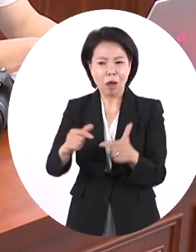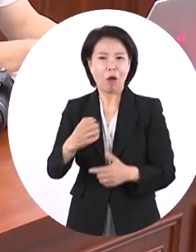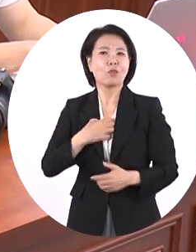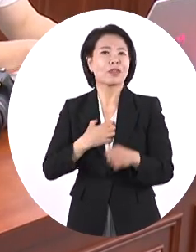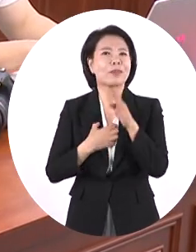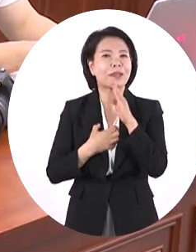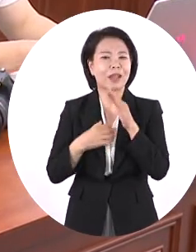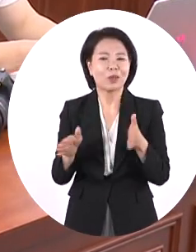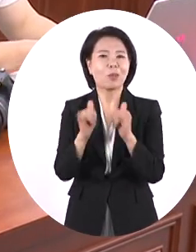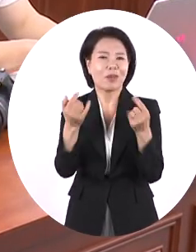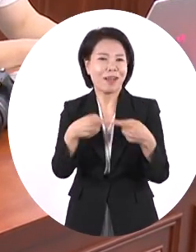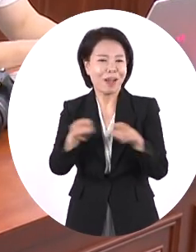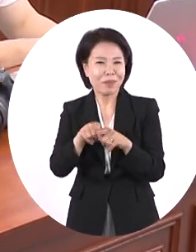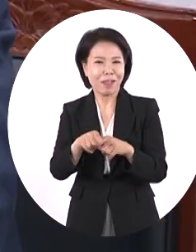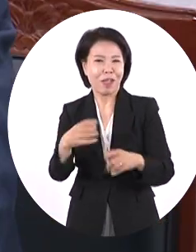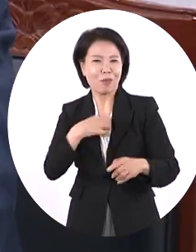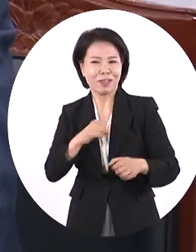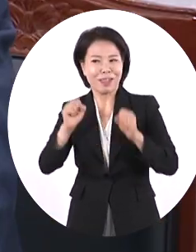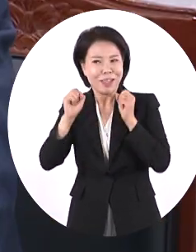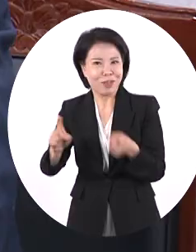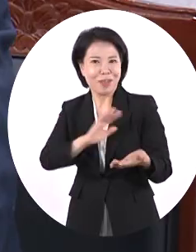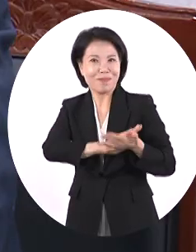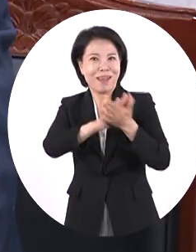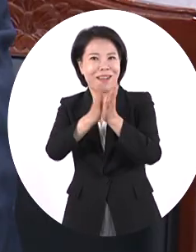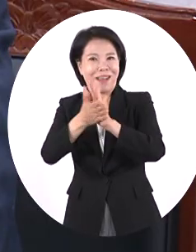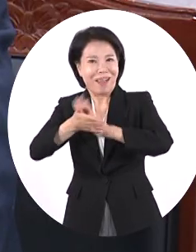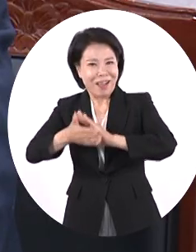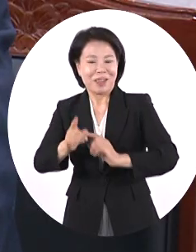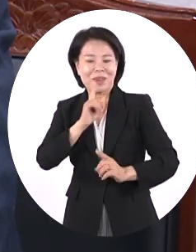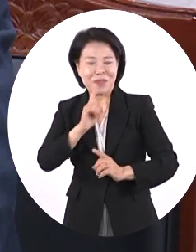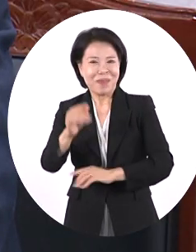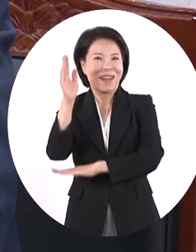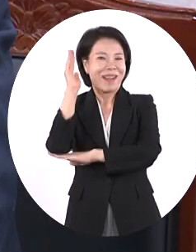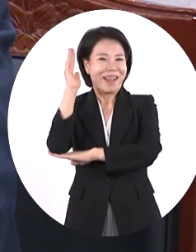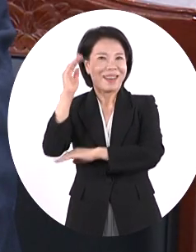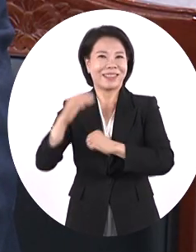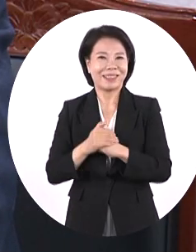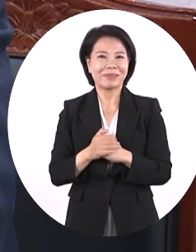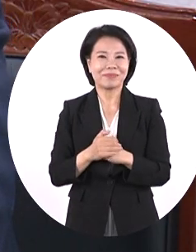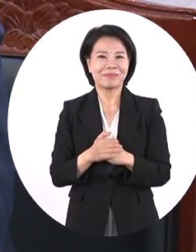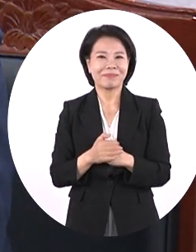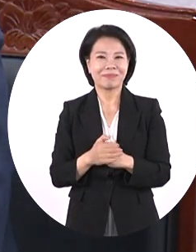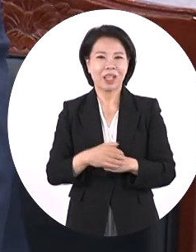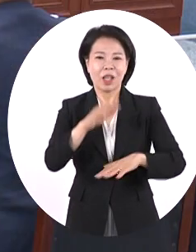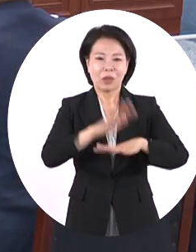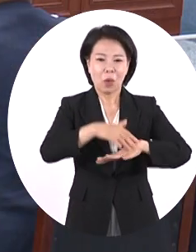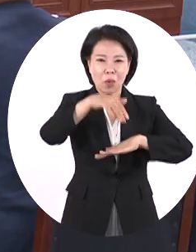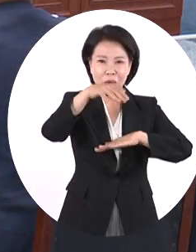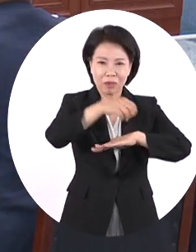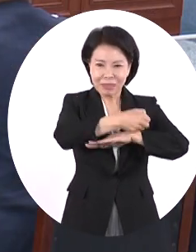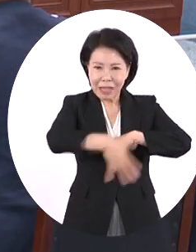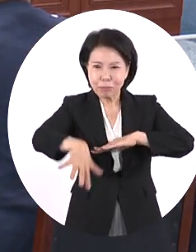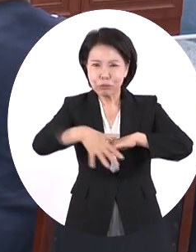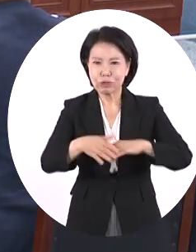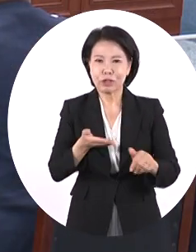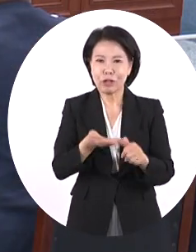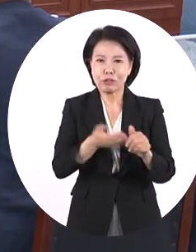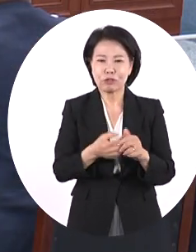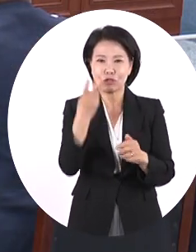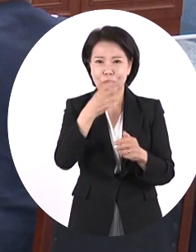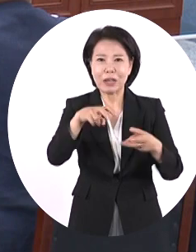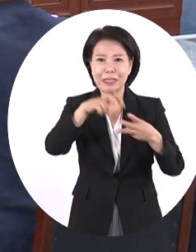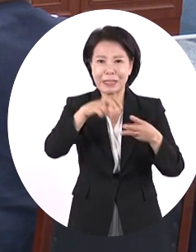위기 속에서도 도민과 함께 위기를 기회로 바꿨다고 강조했는데요. 특히 농산물